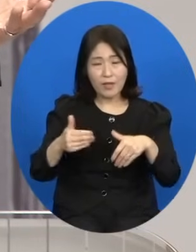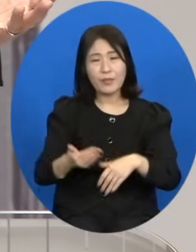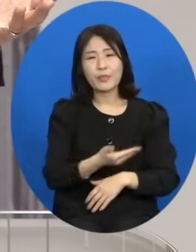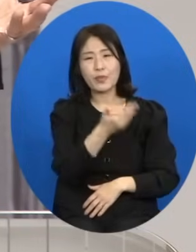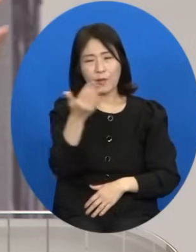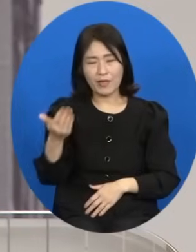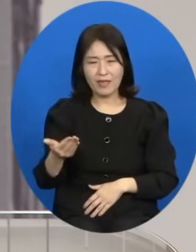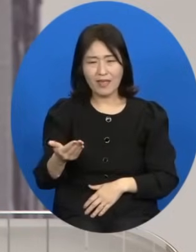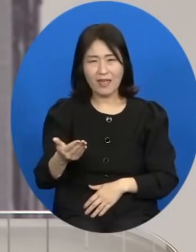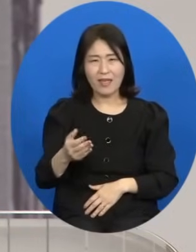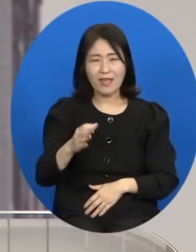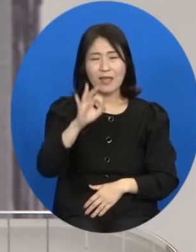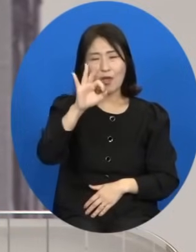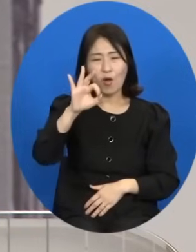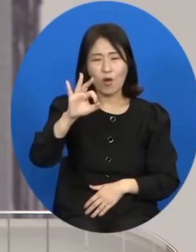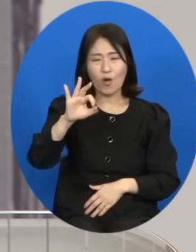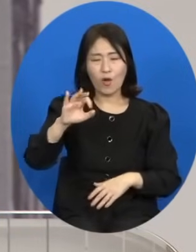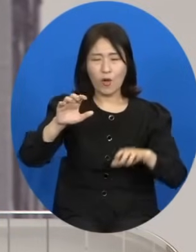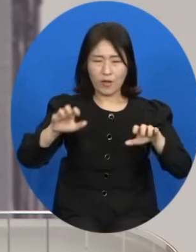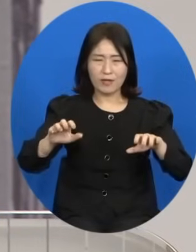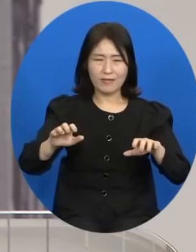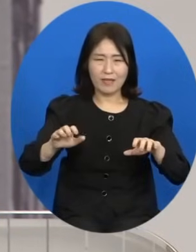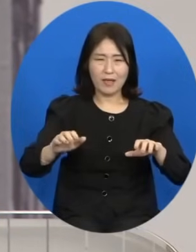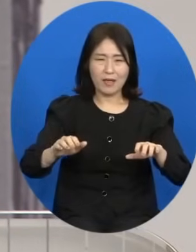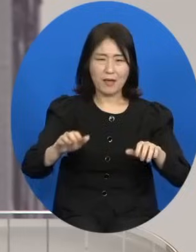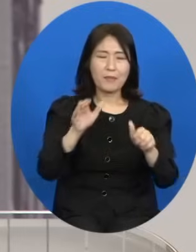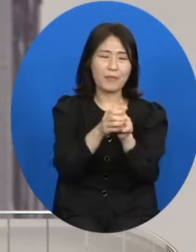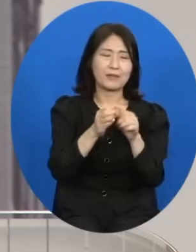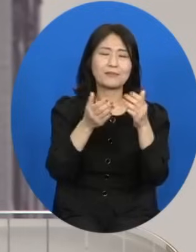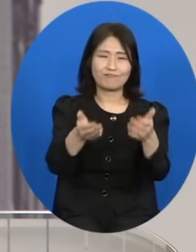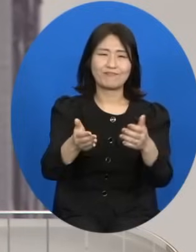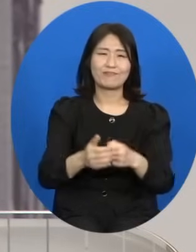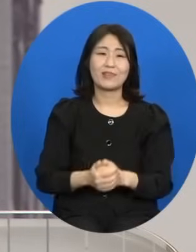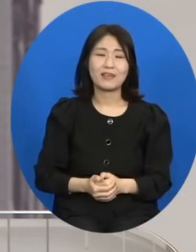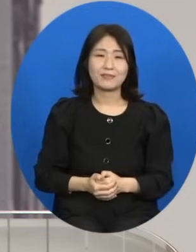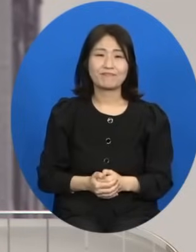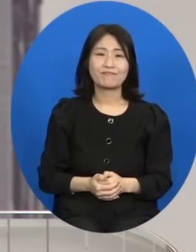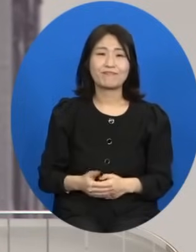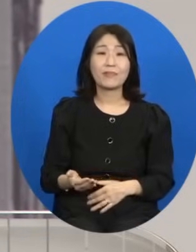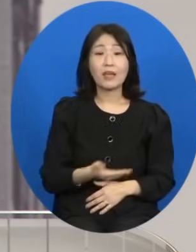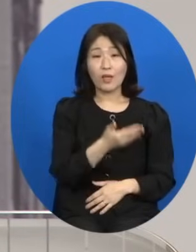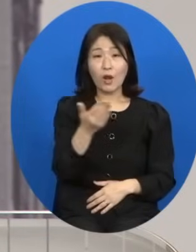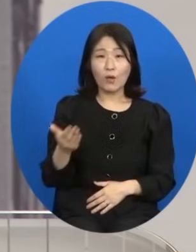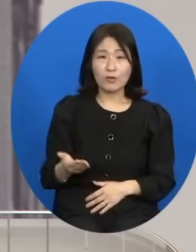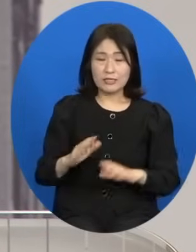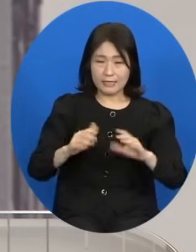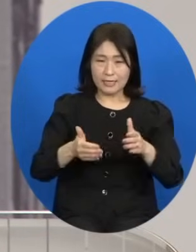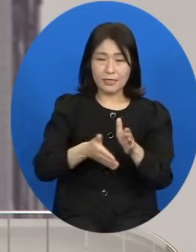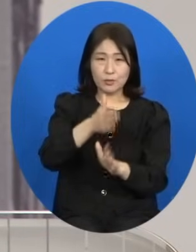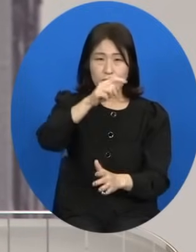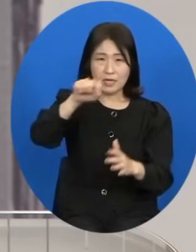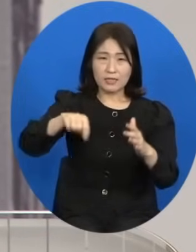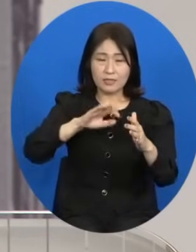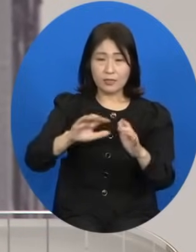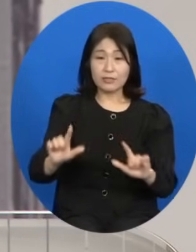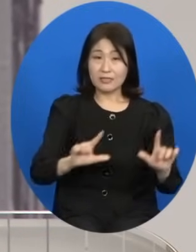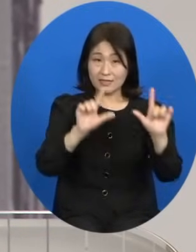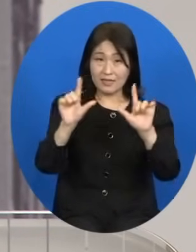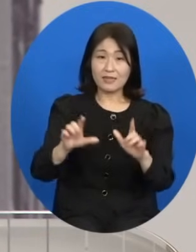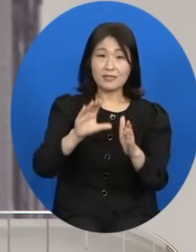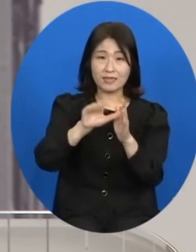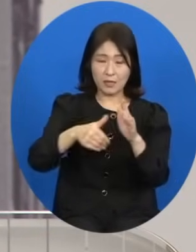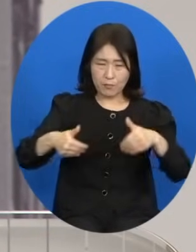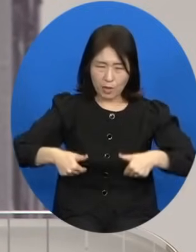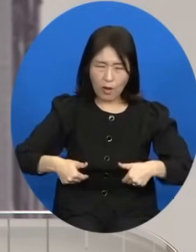주겠다 사랑는 여러분 을 살아가는 우리가 살 길은 좁은 길입니다 고난의